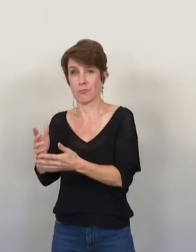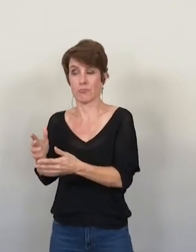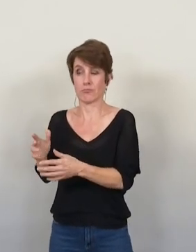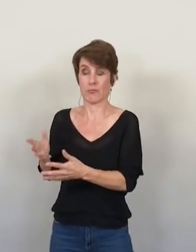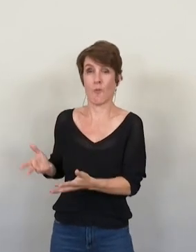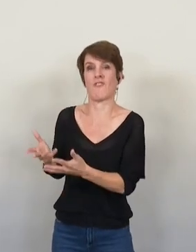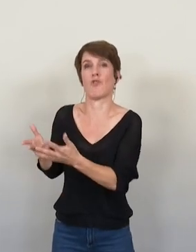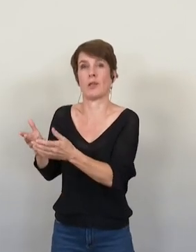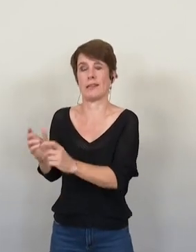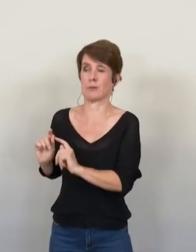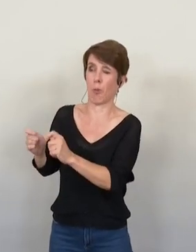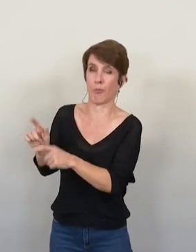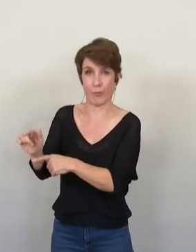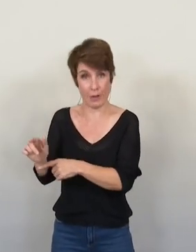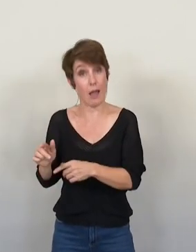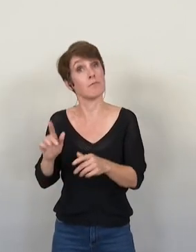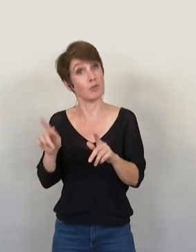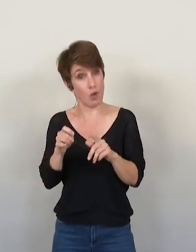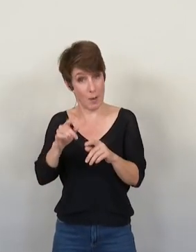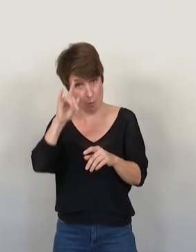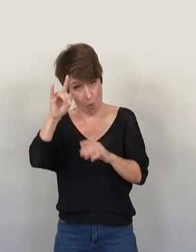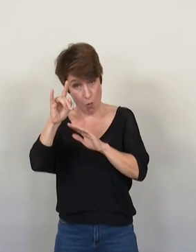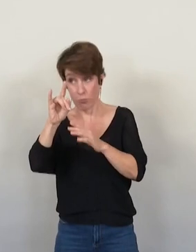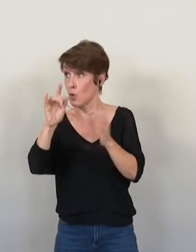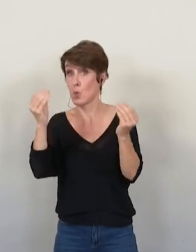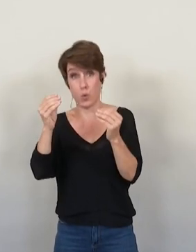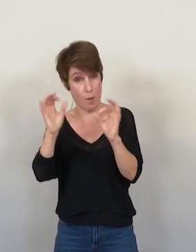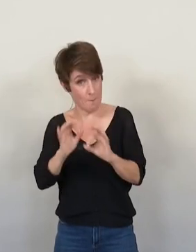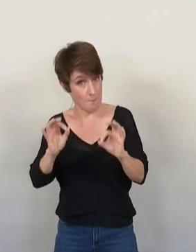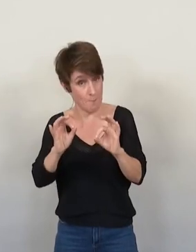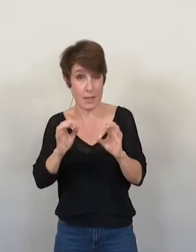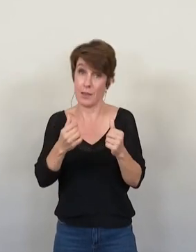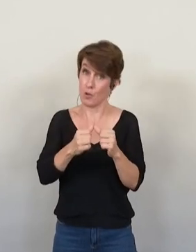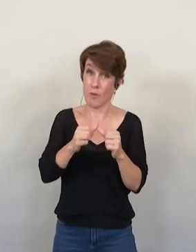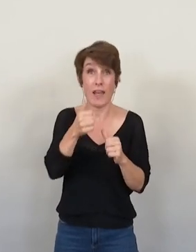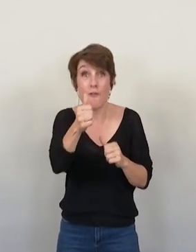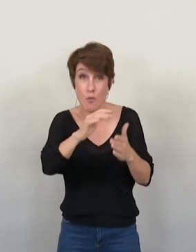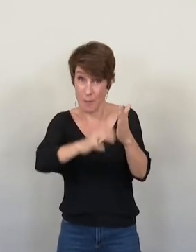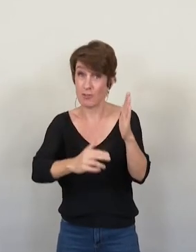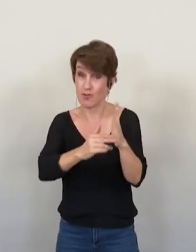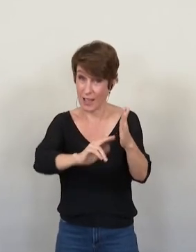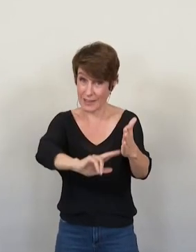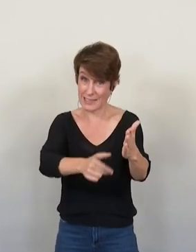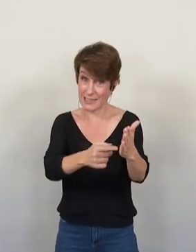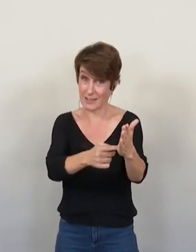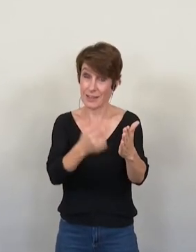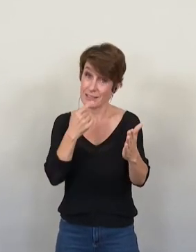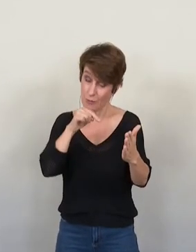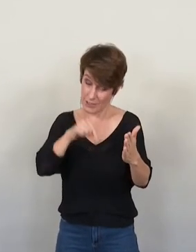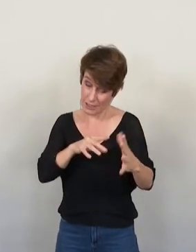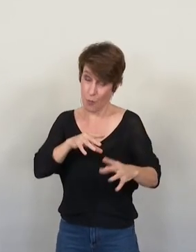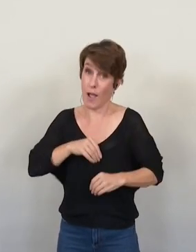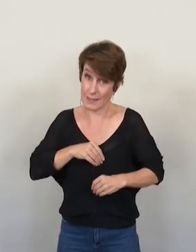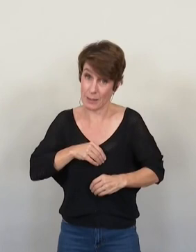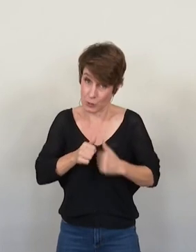décision de cette importance Monsieur le Maire de ne pas respecter une charte que vous avez signé qui est un manquement à sa parole